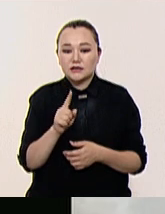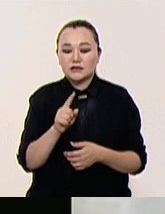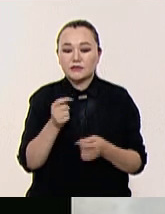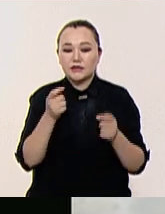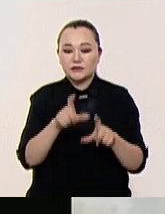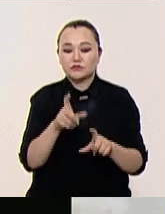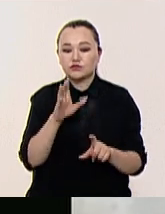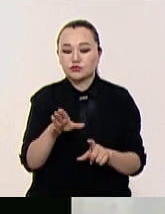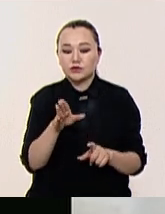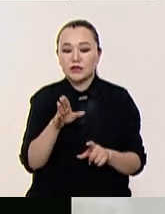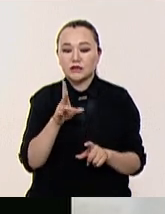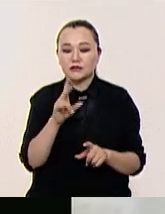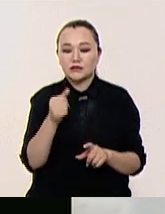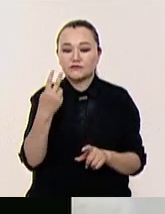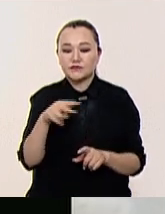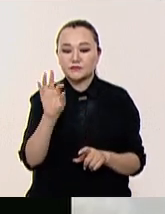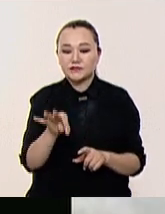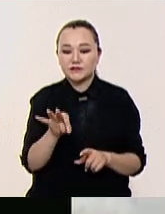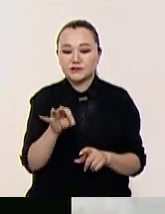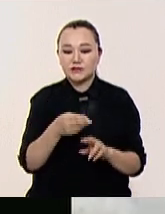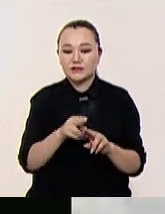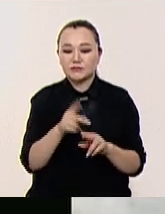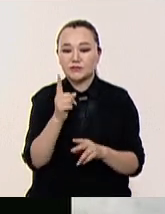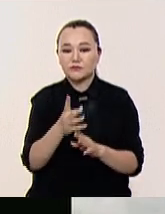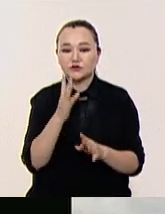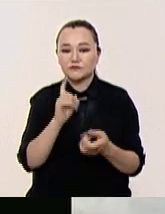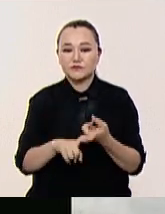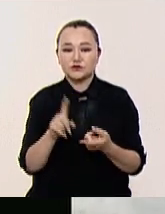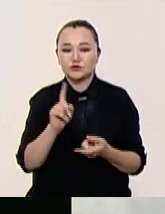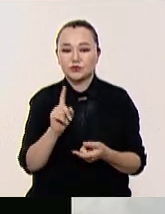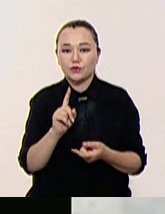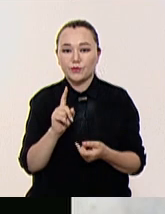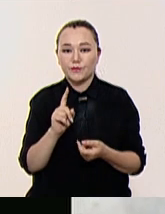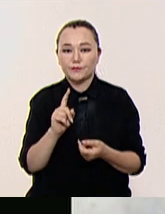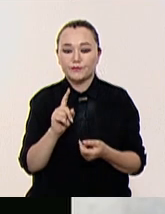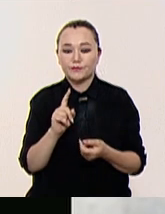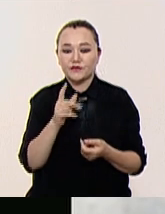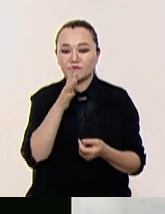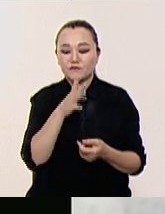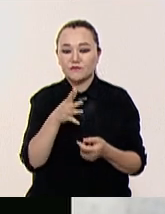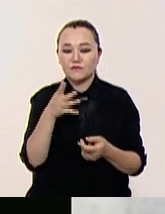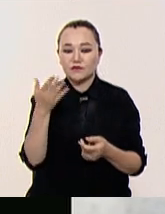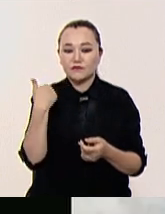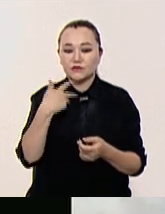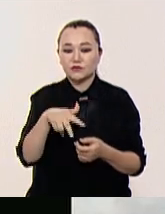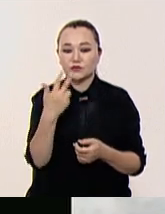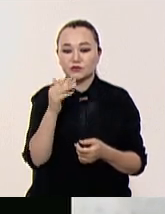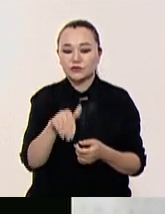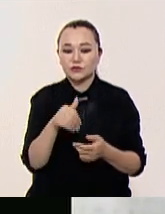поднимутся на 20%. Это в первую очередь связано с тем, что в свое время с 33 тысяч